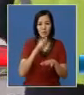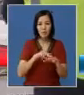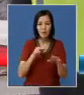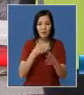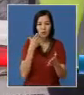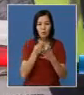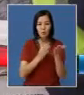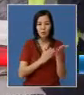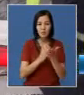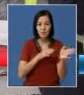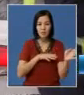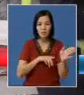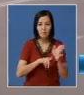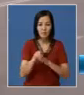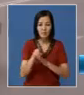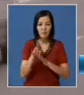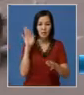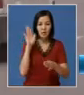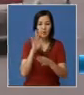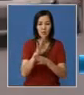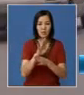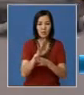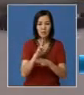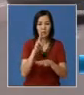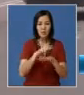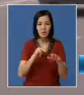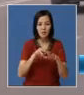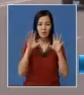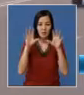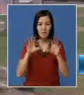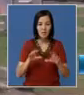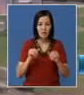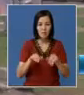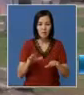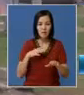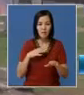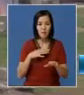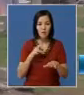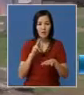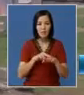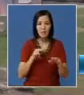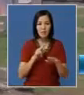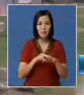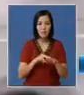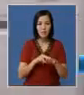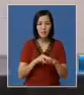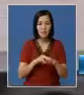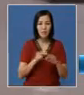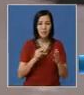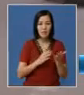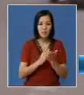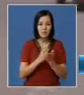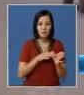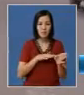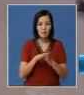қызметін бастады. Жоғары кеңестің жарлығы мен ішкі істер органдары туралы заң қабылданған болатын. Содан бері тәртіп сақшылары қалтқысыз қызмет атқарып